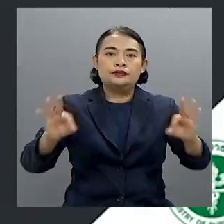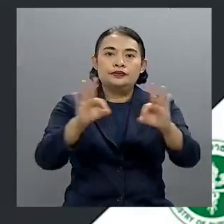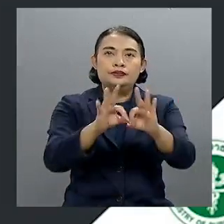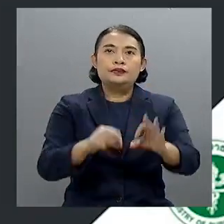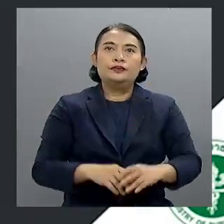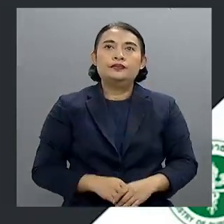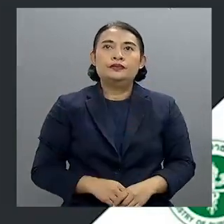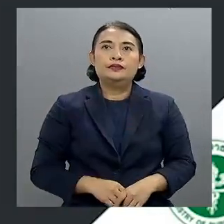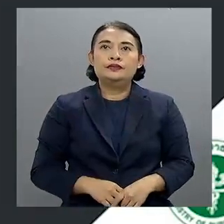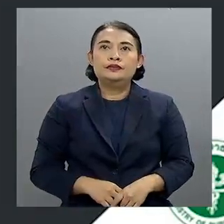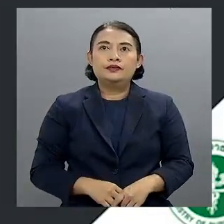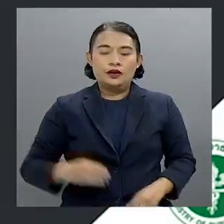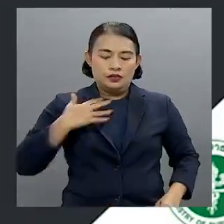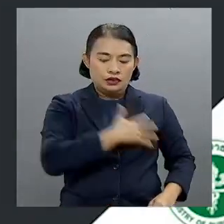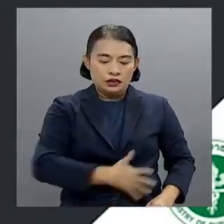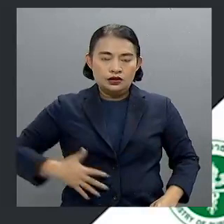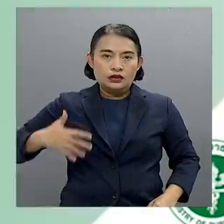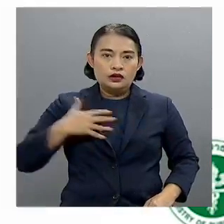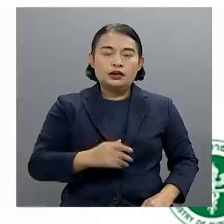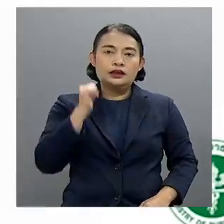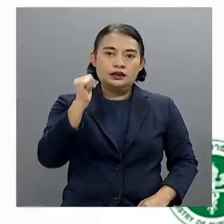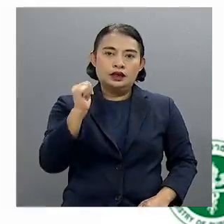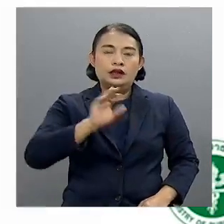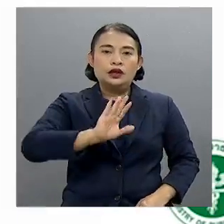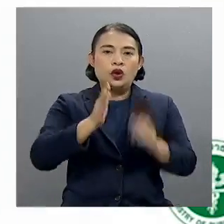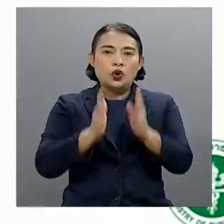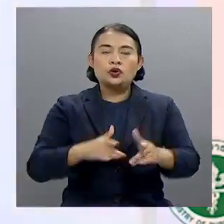เพื่อสุขอนามัยที่ดีของทุกคน